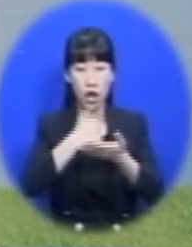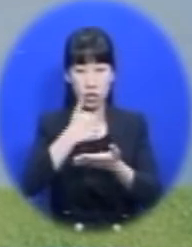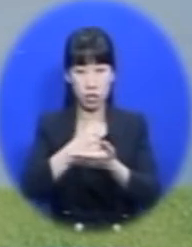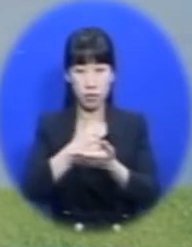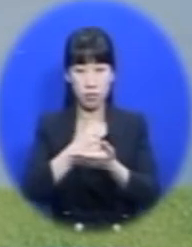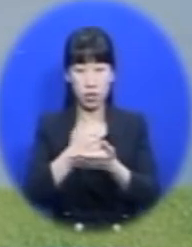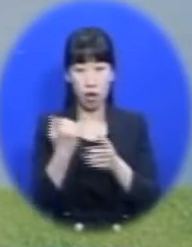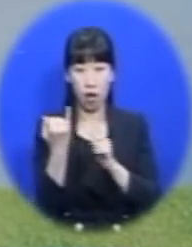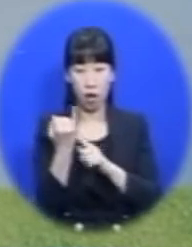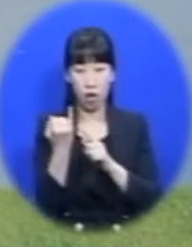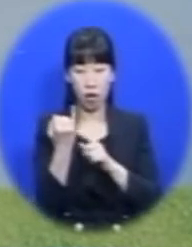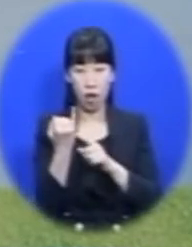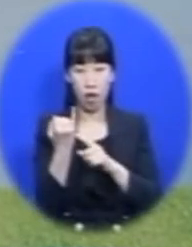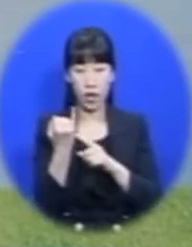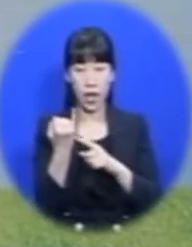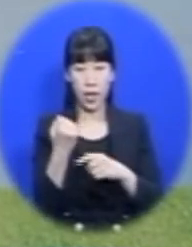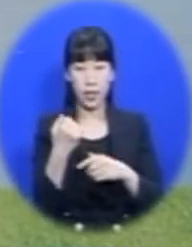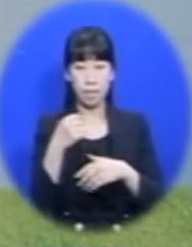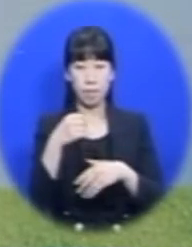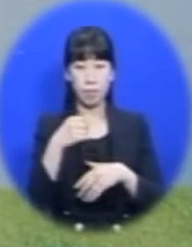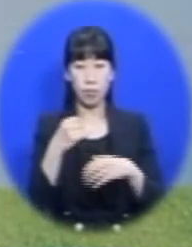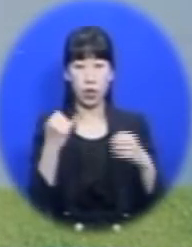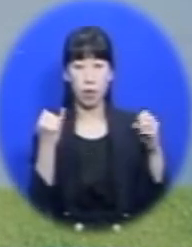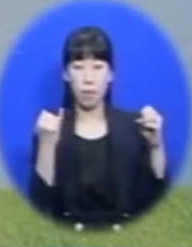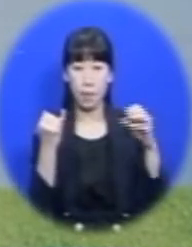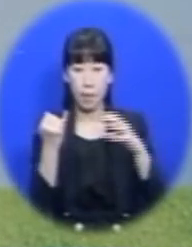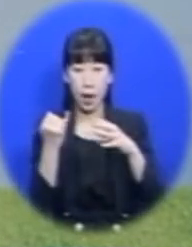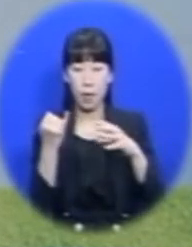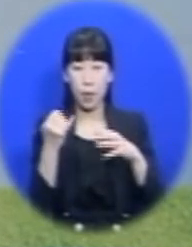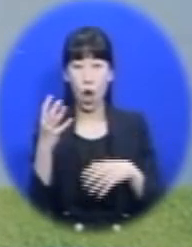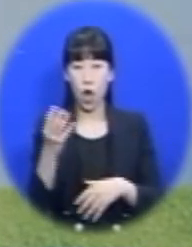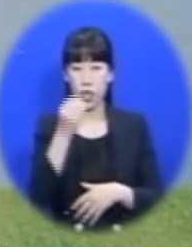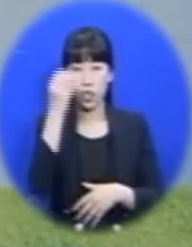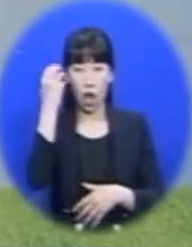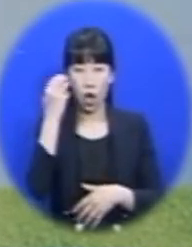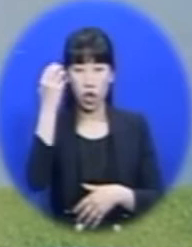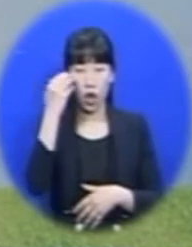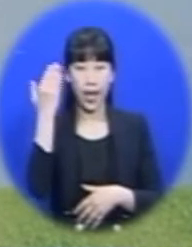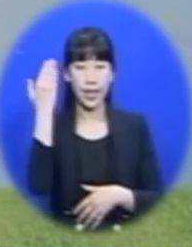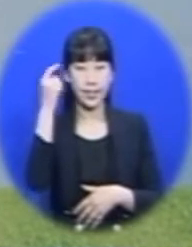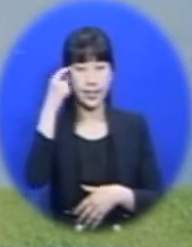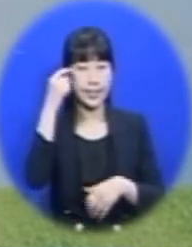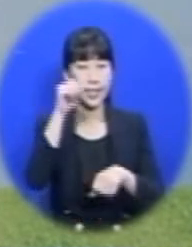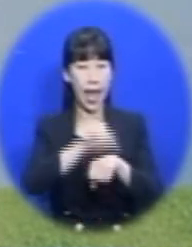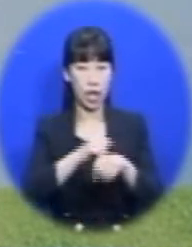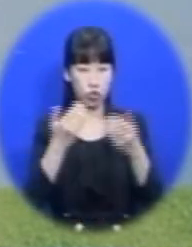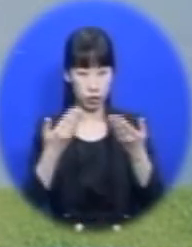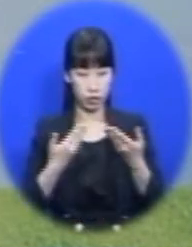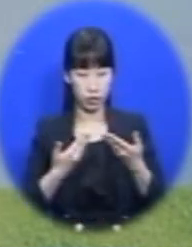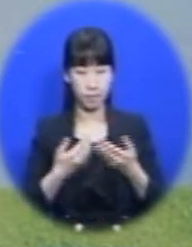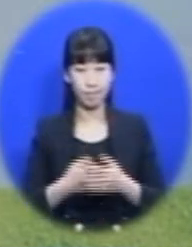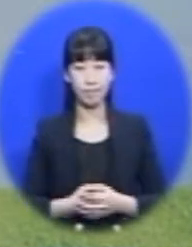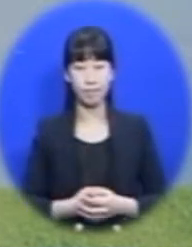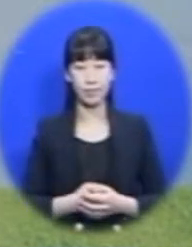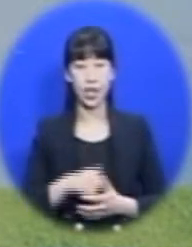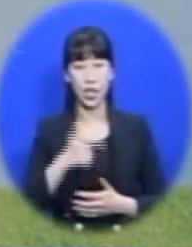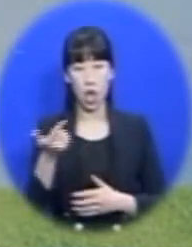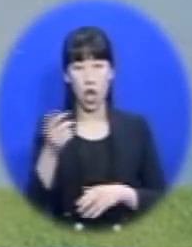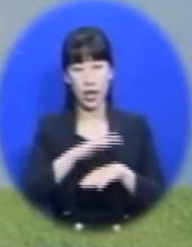선교사에게 담대함을 주시고 그리고 성령의 지혜를 주십니다. 저녁에 식사를 잘